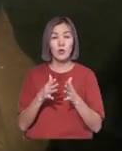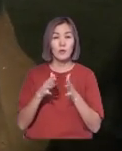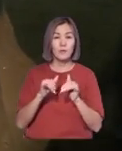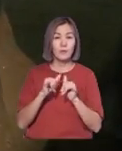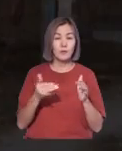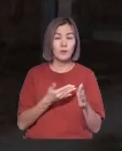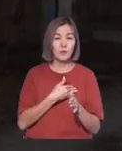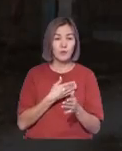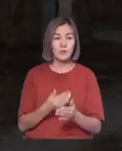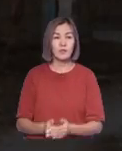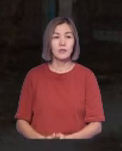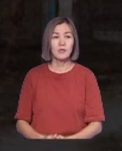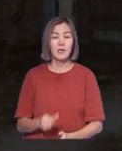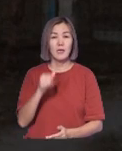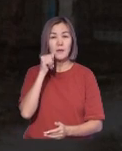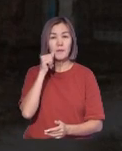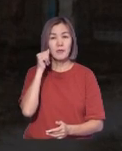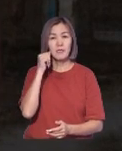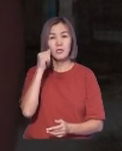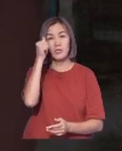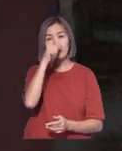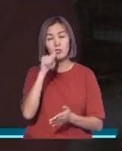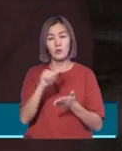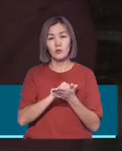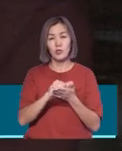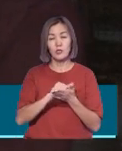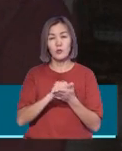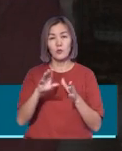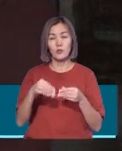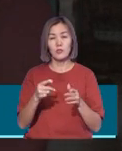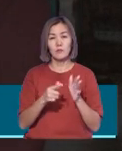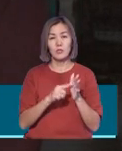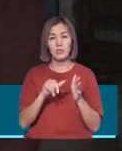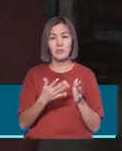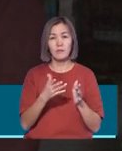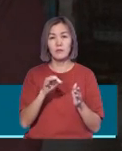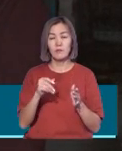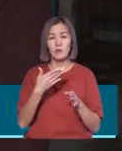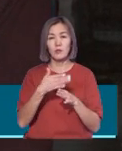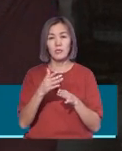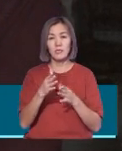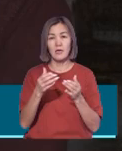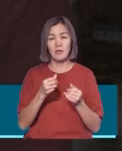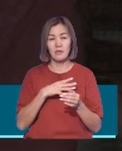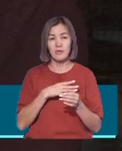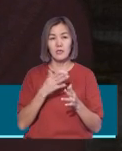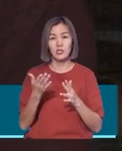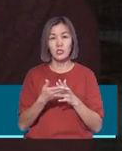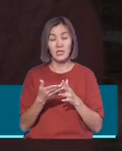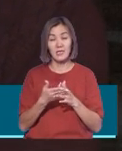бел байлапты. Былтырғы жылы құжатымды өткізіп 7,5 миллион теңге несие алғанбыз.